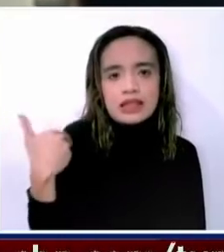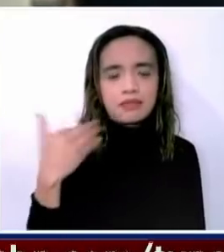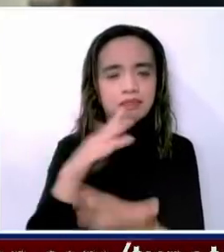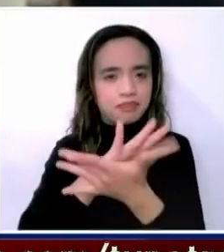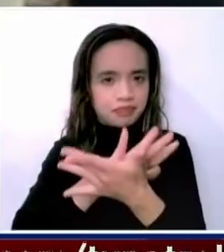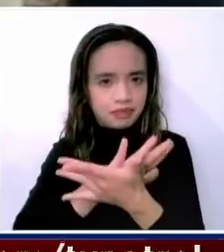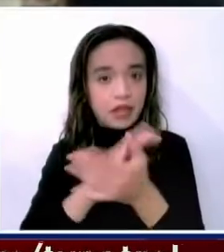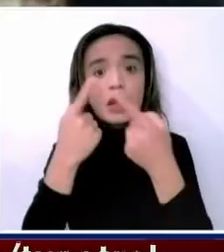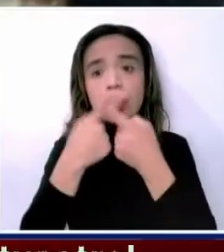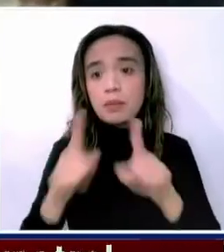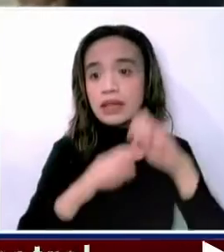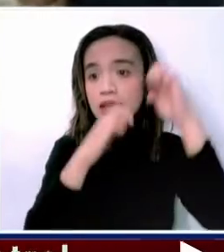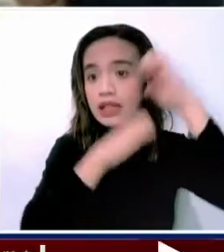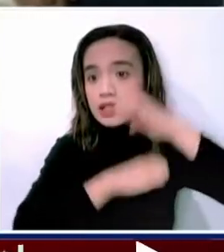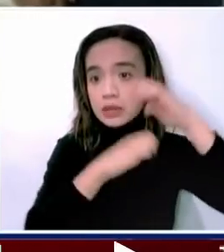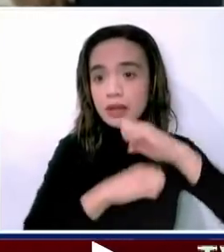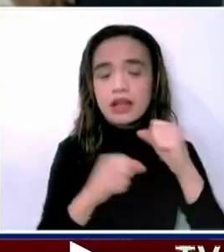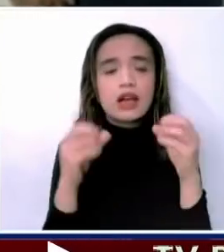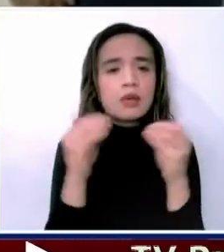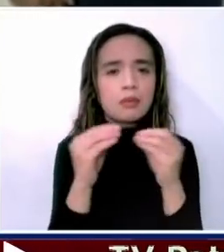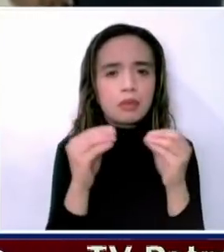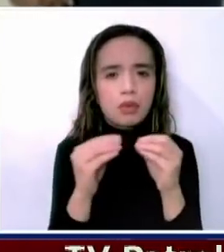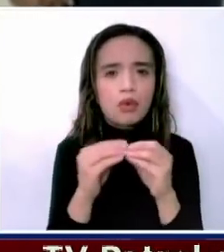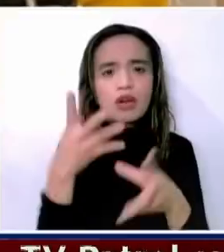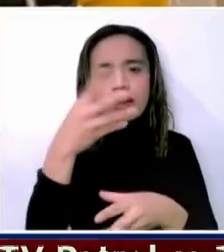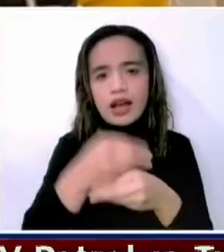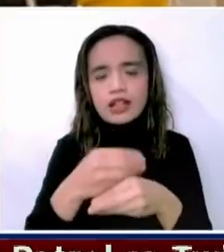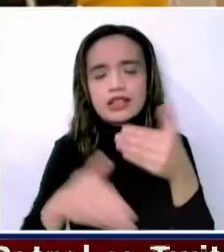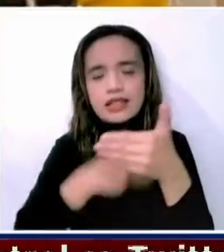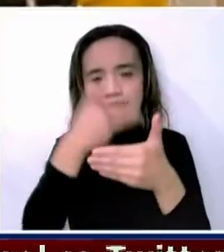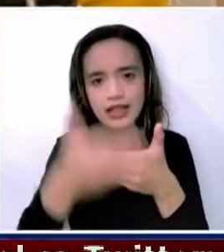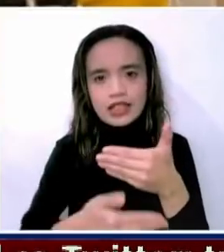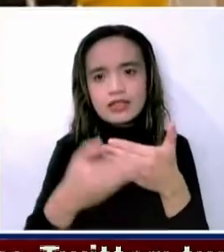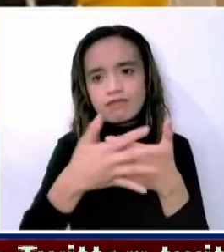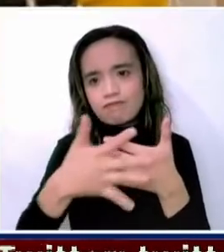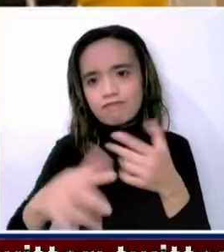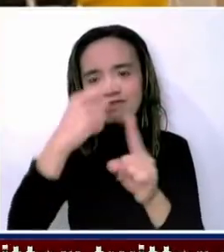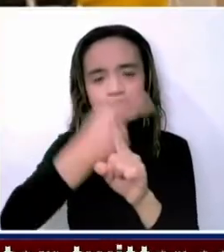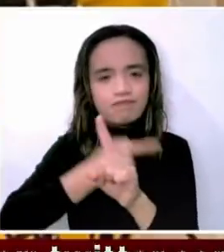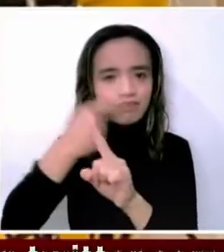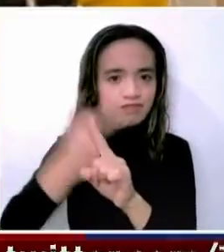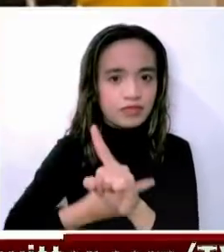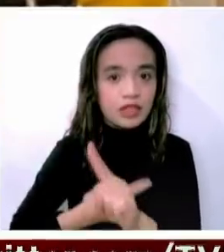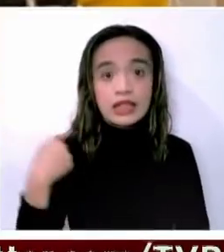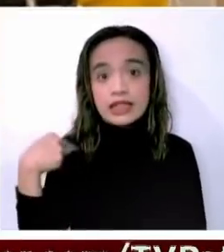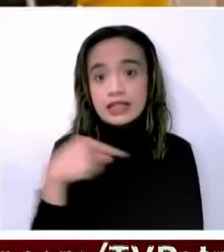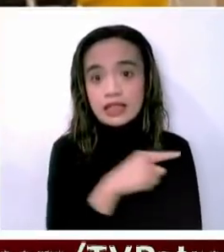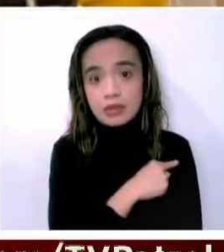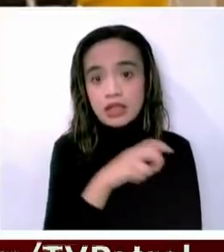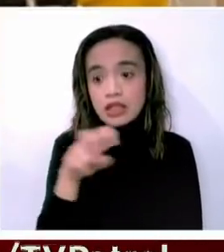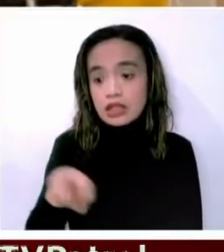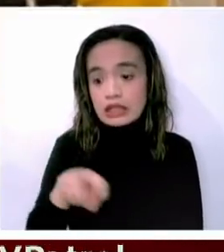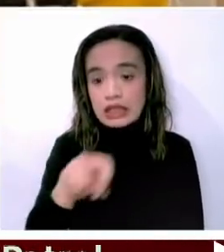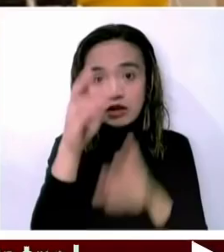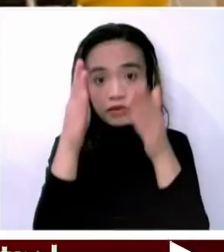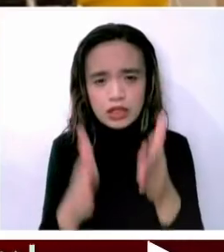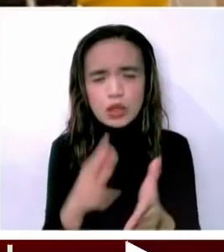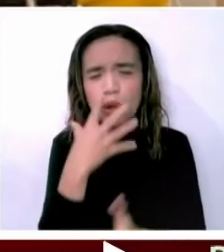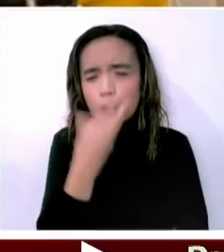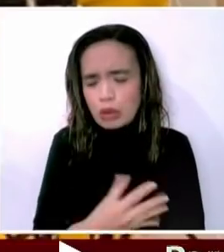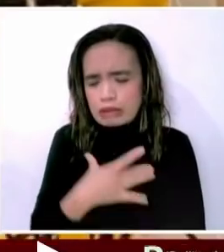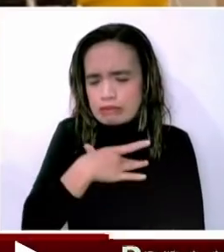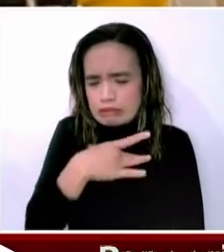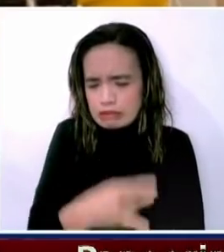inaasahan nila na mas dadami pa ito sa mga susunod na buwan. Ito yung mga travelers na gustong-gusto na talaga pumunta dito sa